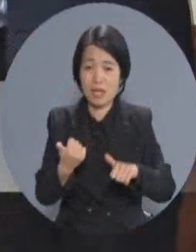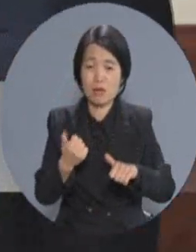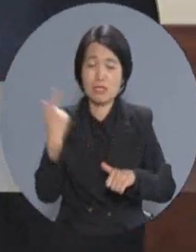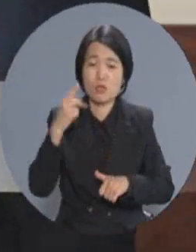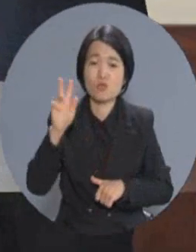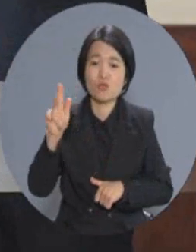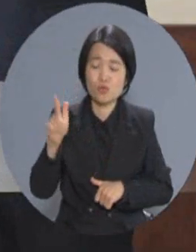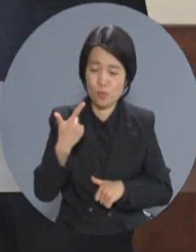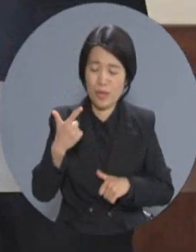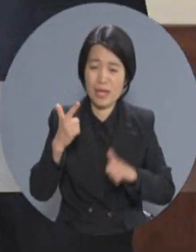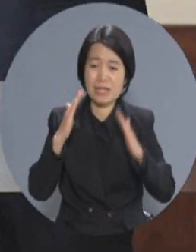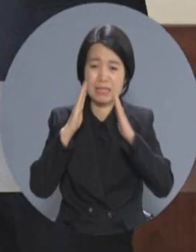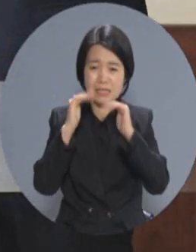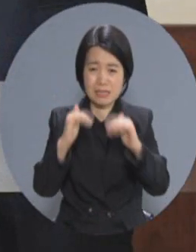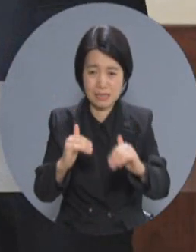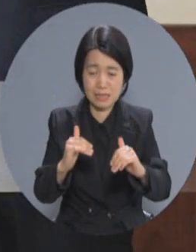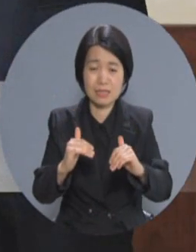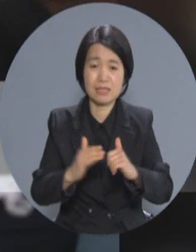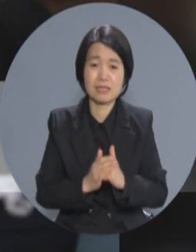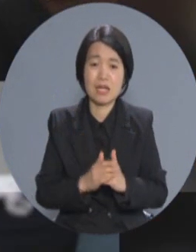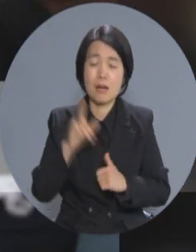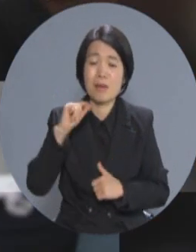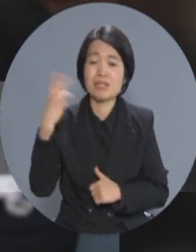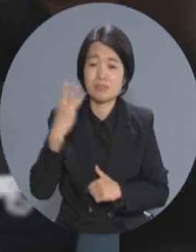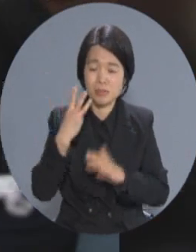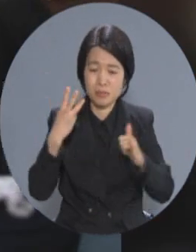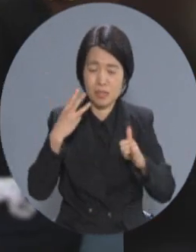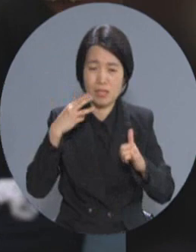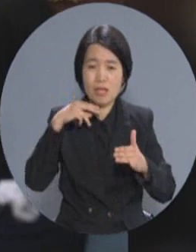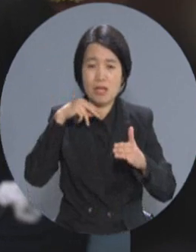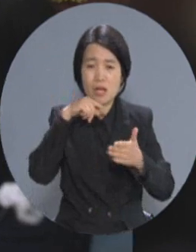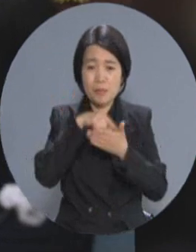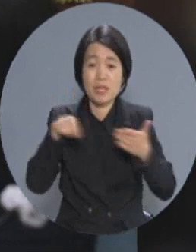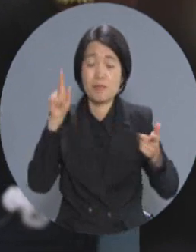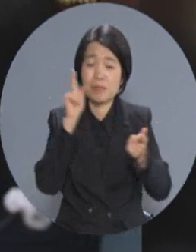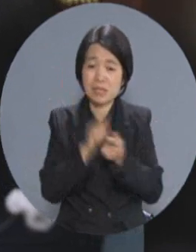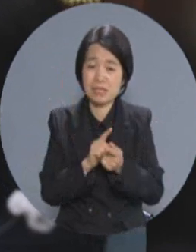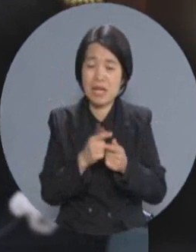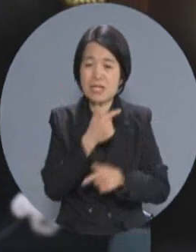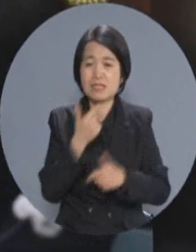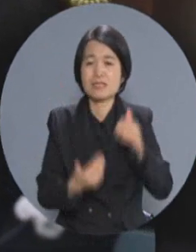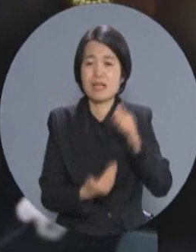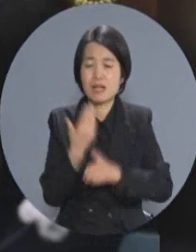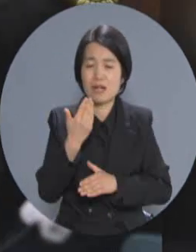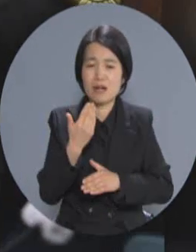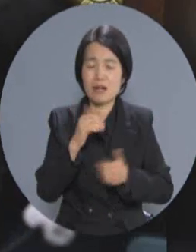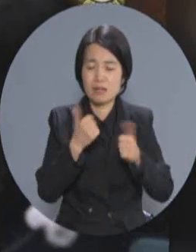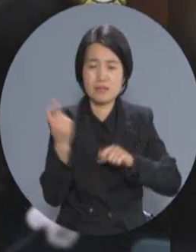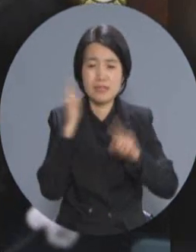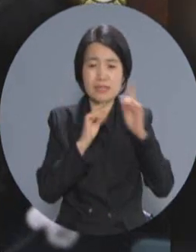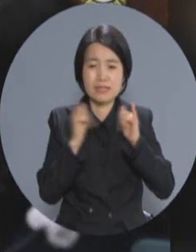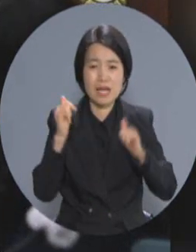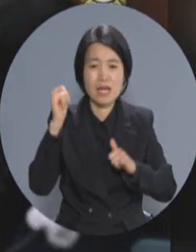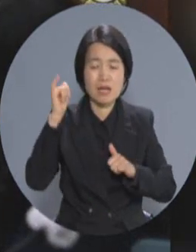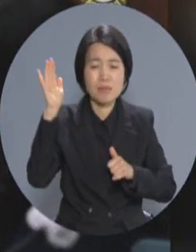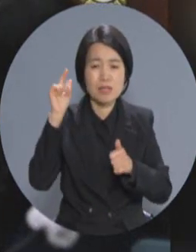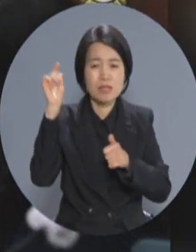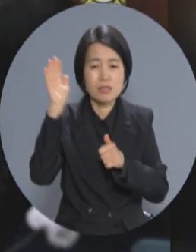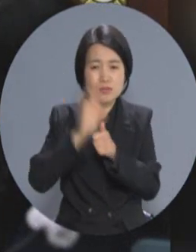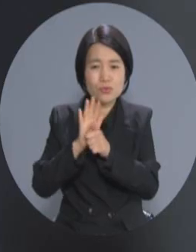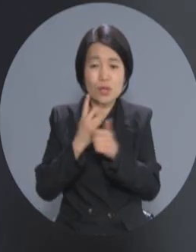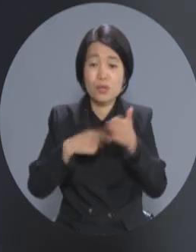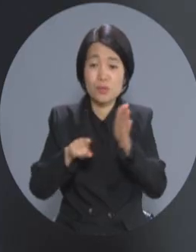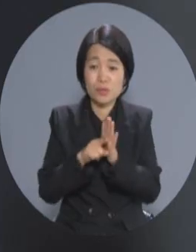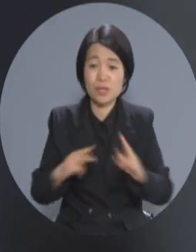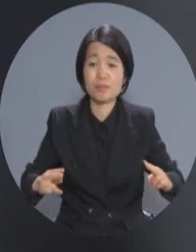1600여 동의 가옥 파손 13000여 명의 수재민이 발생했던 대형 참사의 희생자를 기리기 위해 건립됐습니다